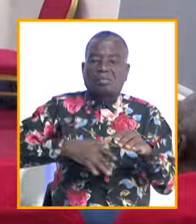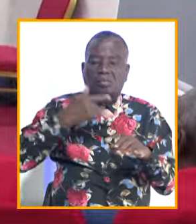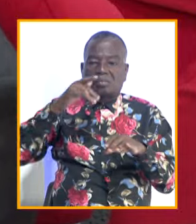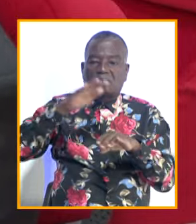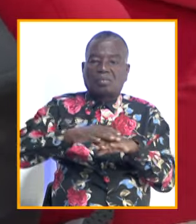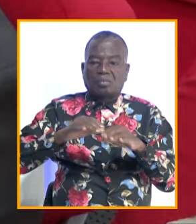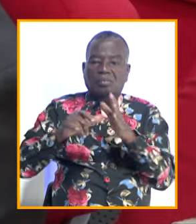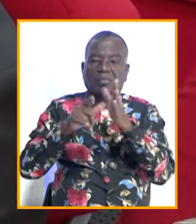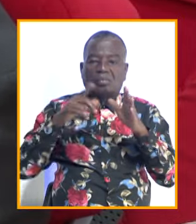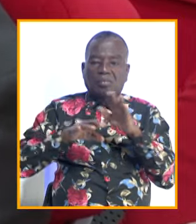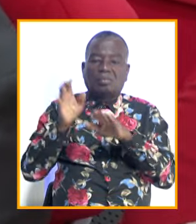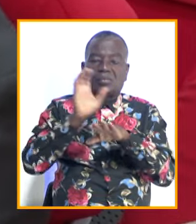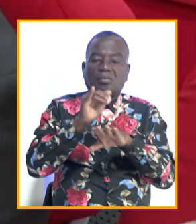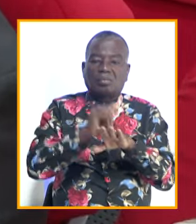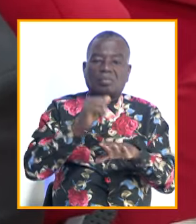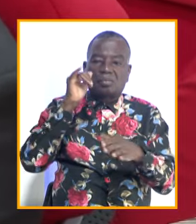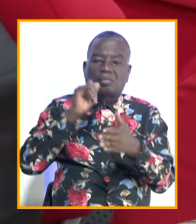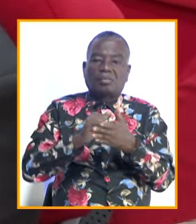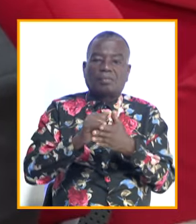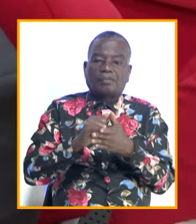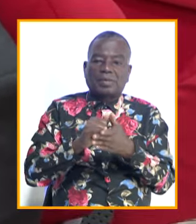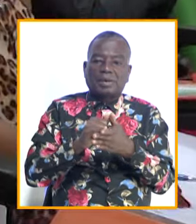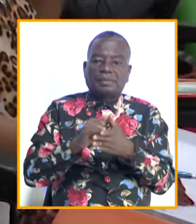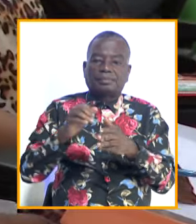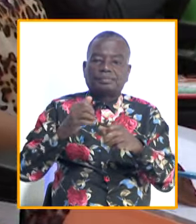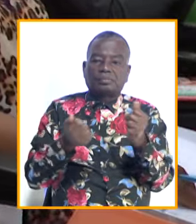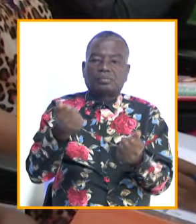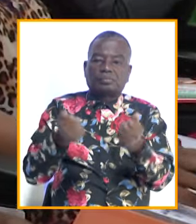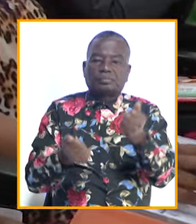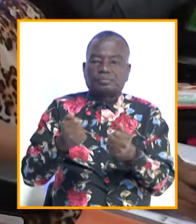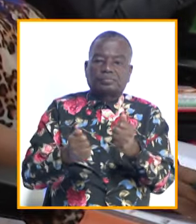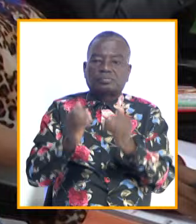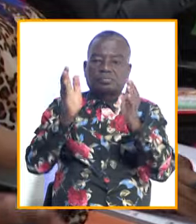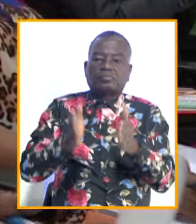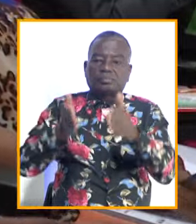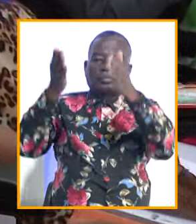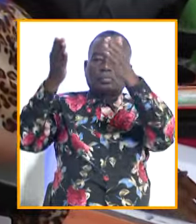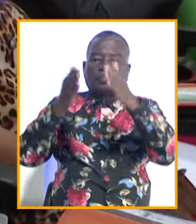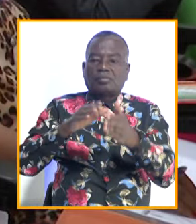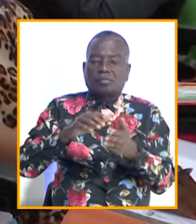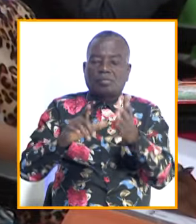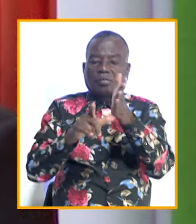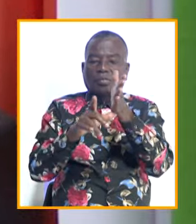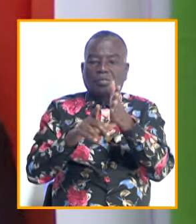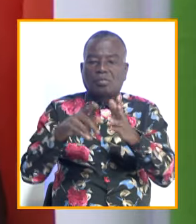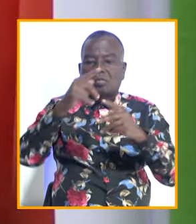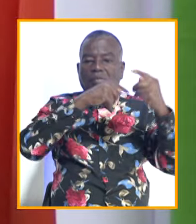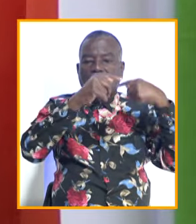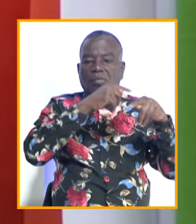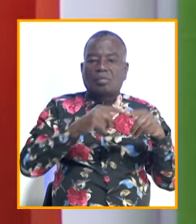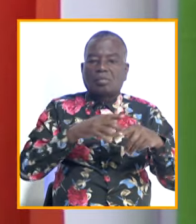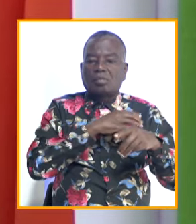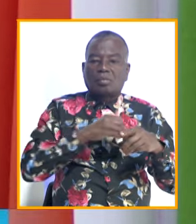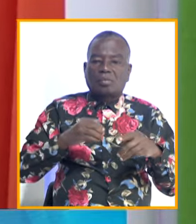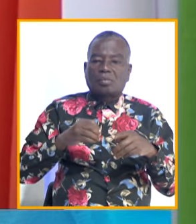obligatoires en Côte d'Ivoire. Qu'il s'agisse du secteur de l'automobile, de l'immobilier ou encore des assurances tout risque. Au fil des récentes